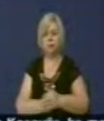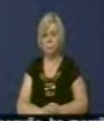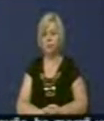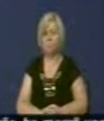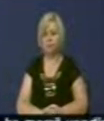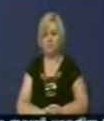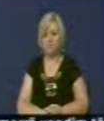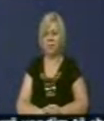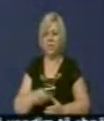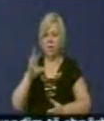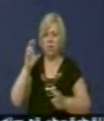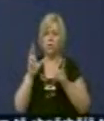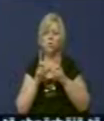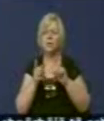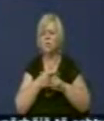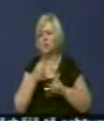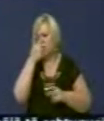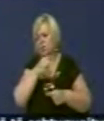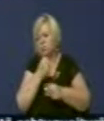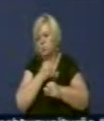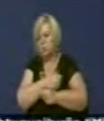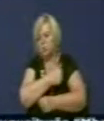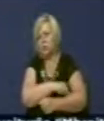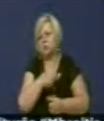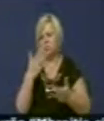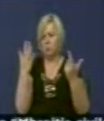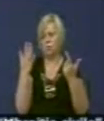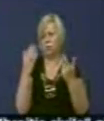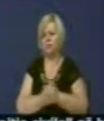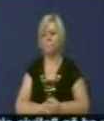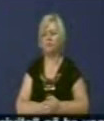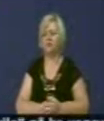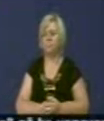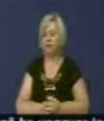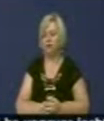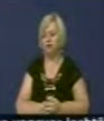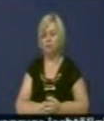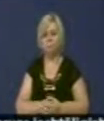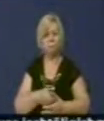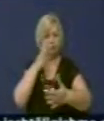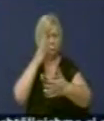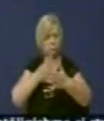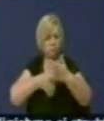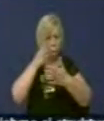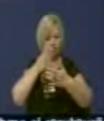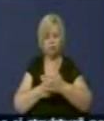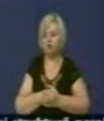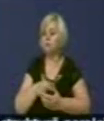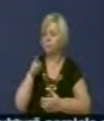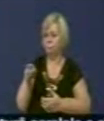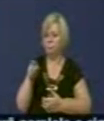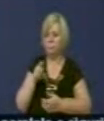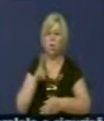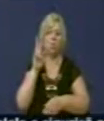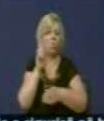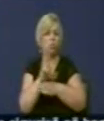vetë. Askund nuk ka kontraband, krim të organizuar dhe kriminal lufte sikurse në veri të Kosovës, që të gjithë